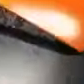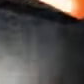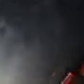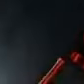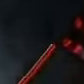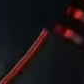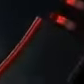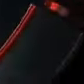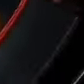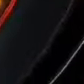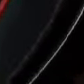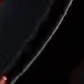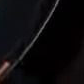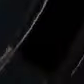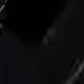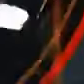abone